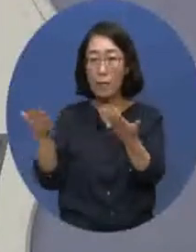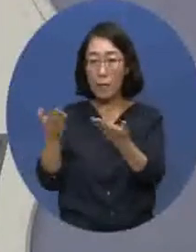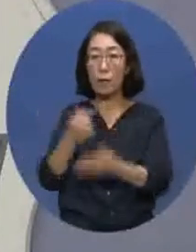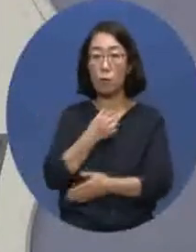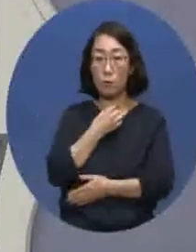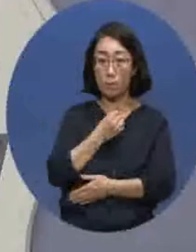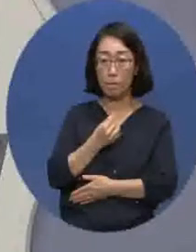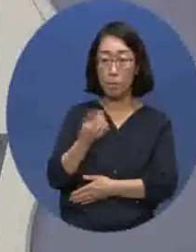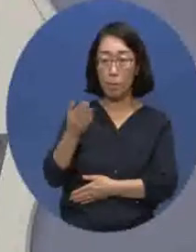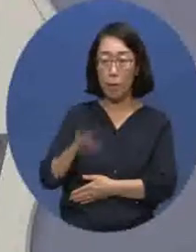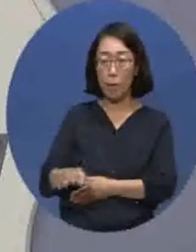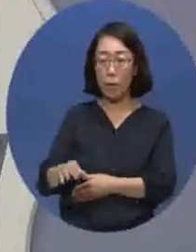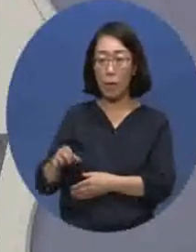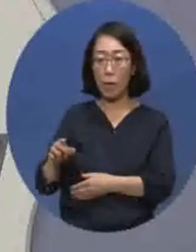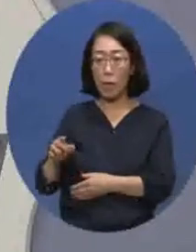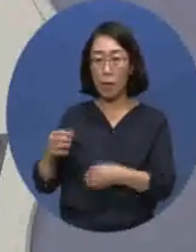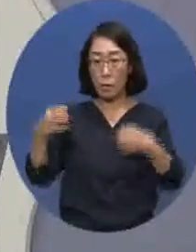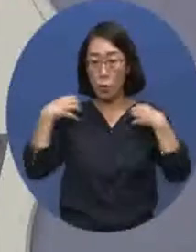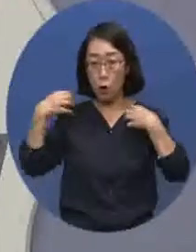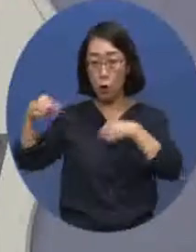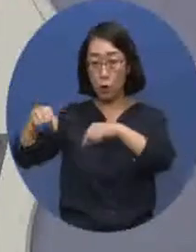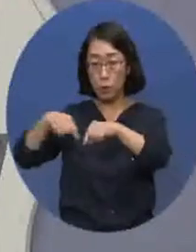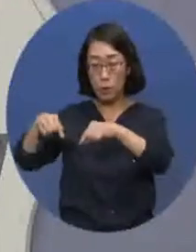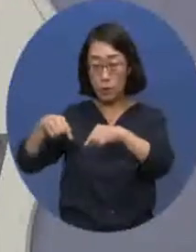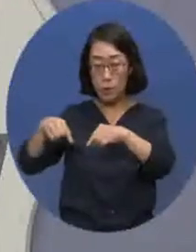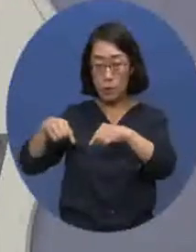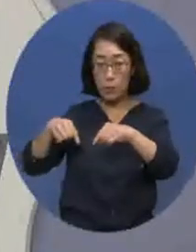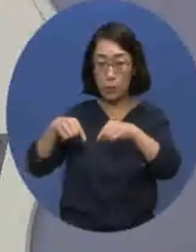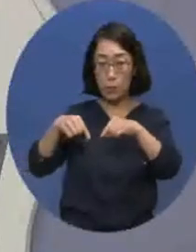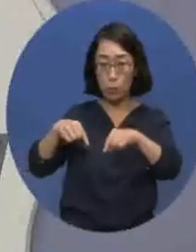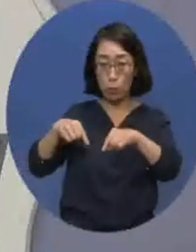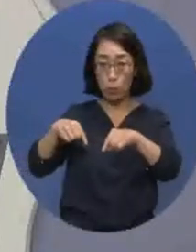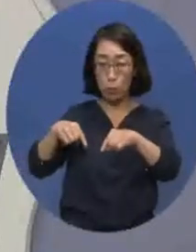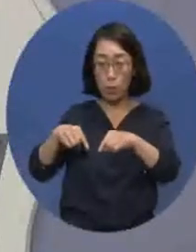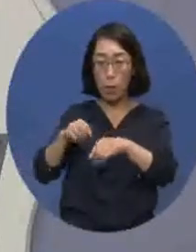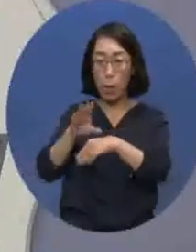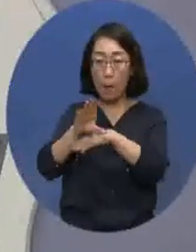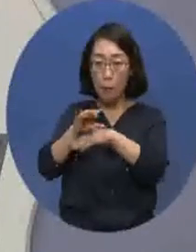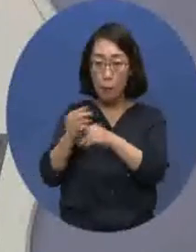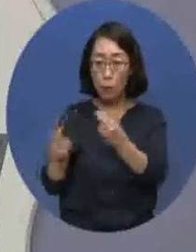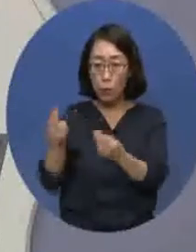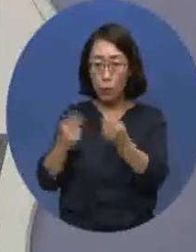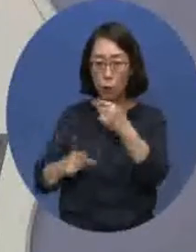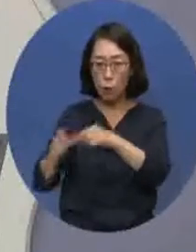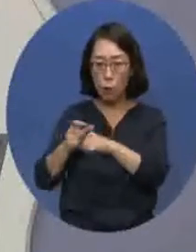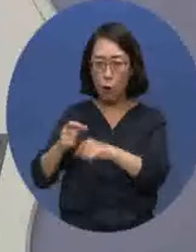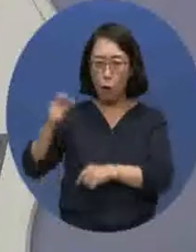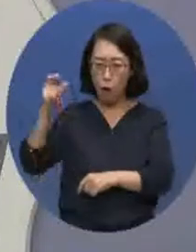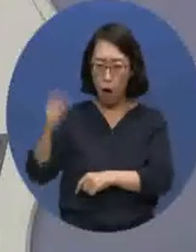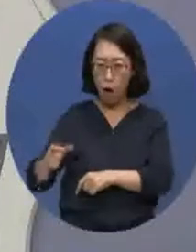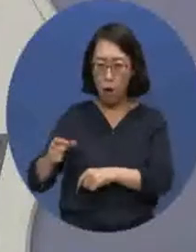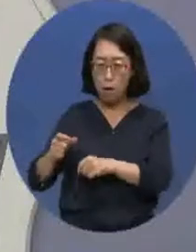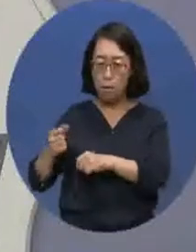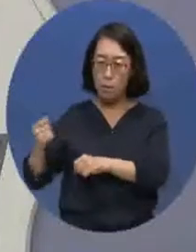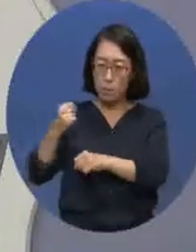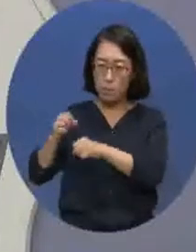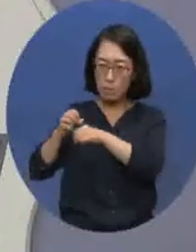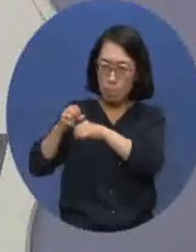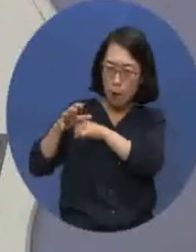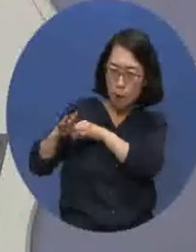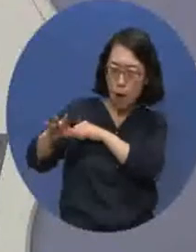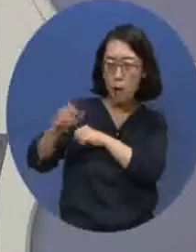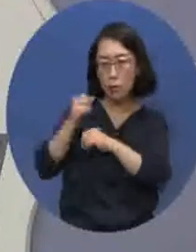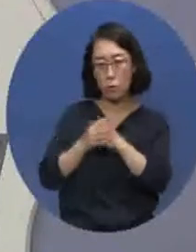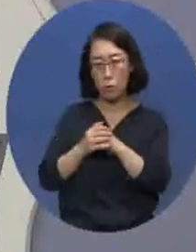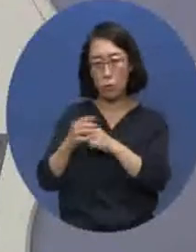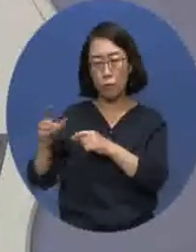정치라는 것은 방송 작가가 가지고 있는 방송이라는 매체 보다도 훨씬 더 큰 파급력을 가지고 있고 우리